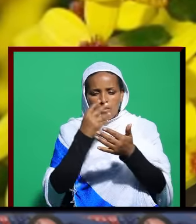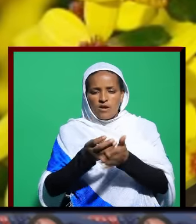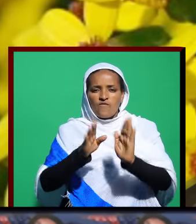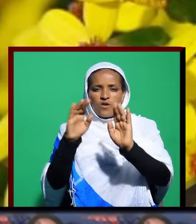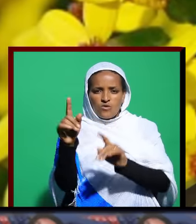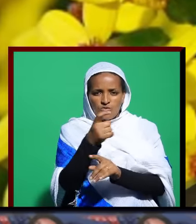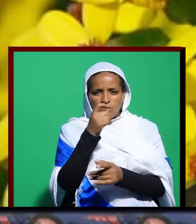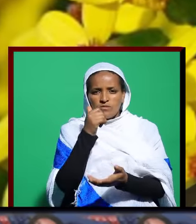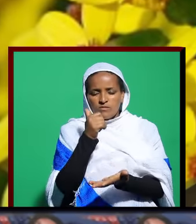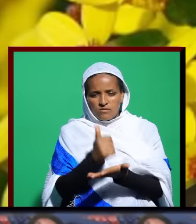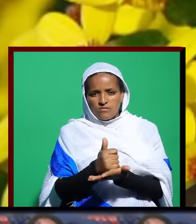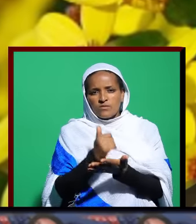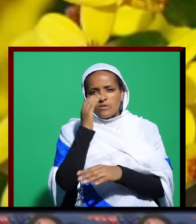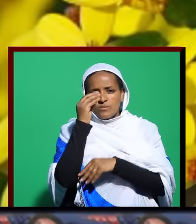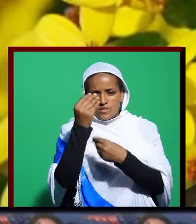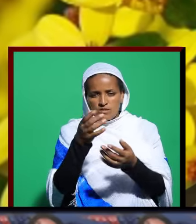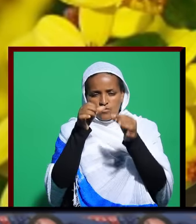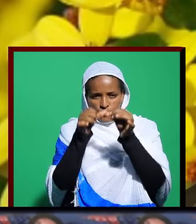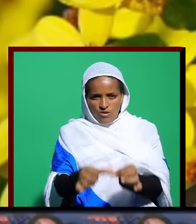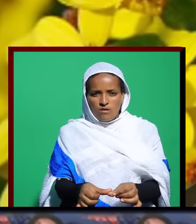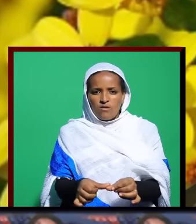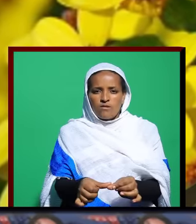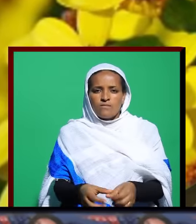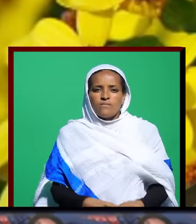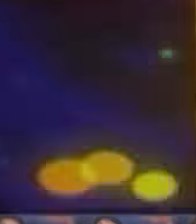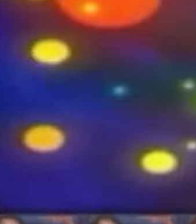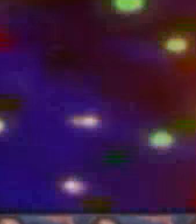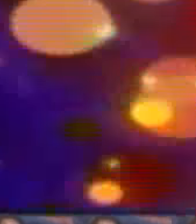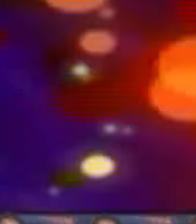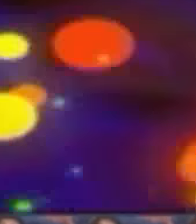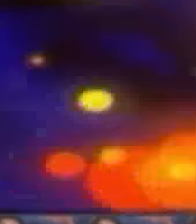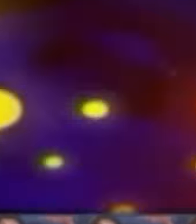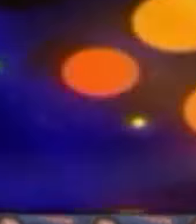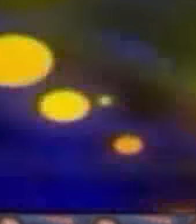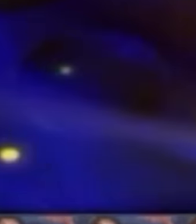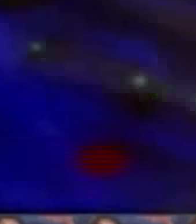የፍስሐ እንዲያደርግልን መልካም ፈቃዱ ይሁንልን። እግዚአብሔር ይስጥልኝ፣ ይቆየን።